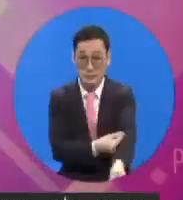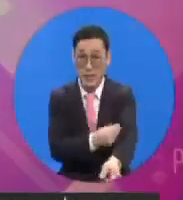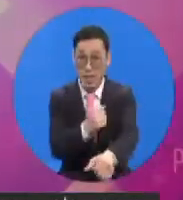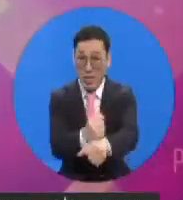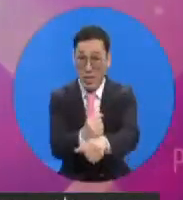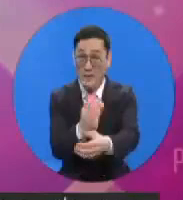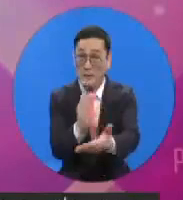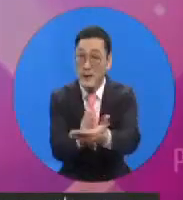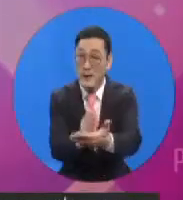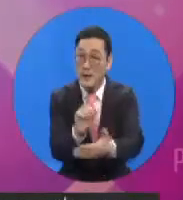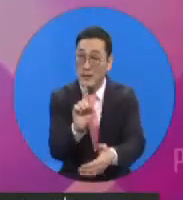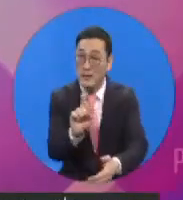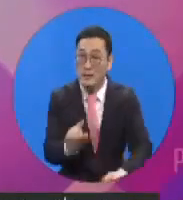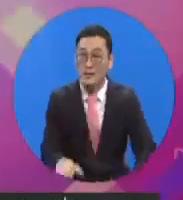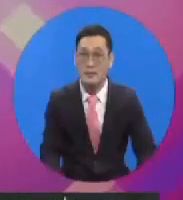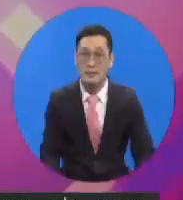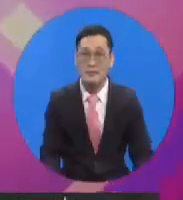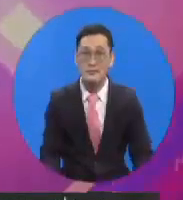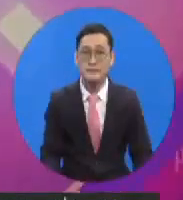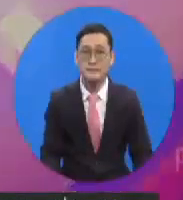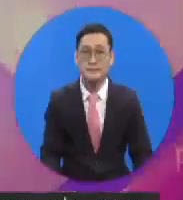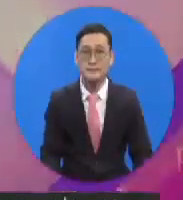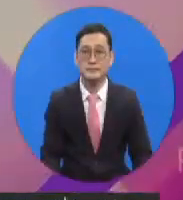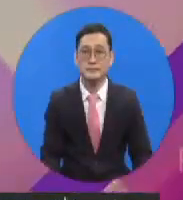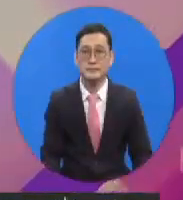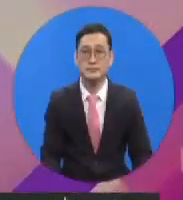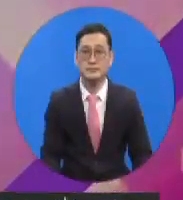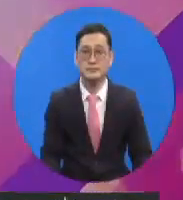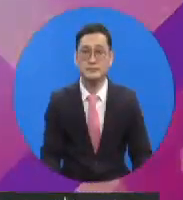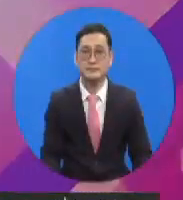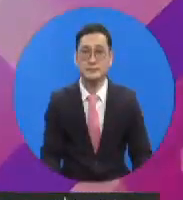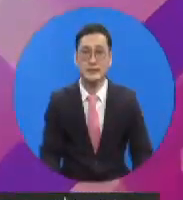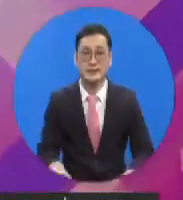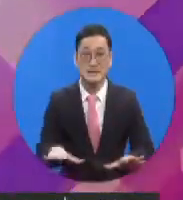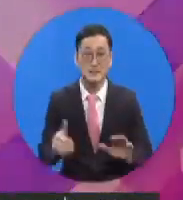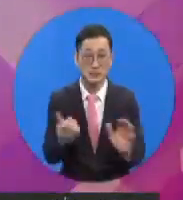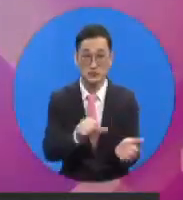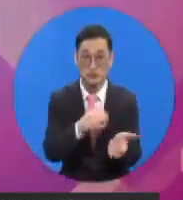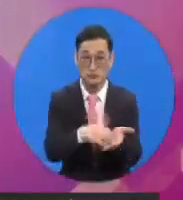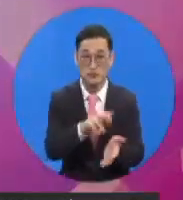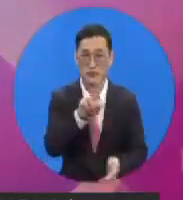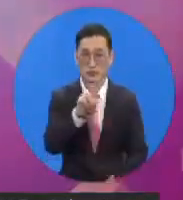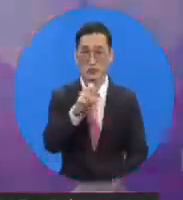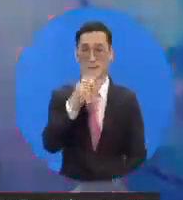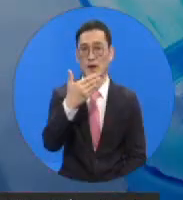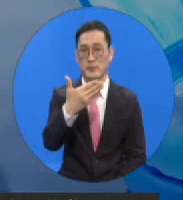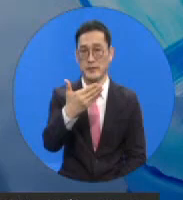하시겠습니까? 공식적으로는 현재까지 29명이 사망했습니다.